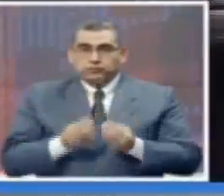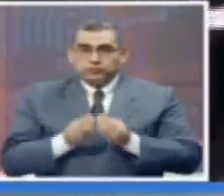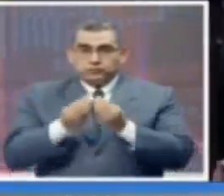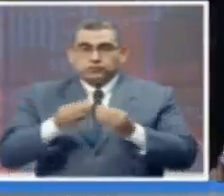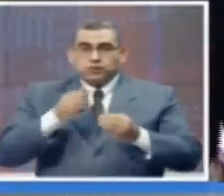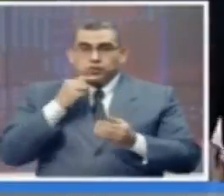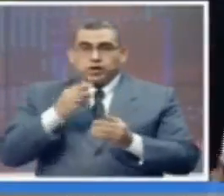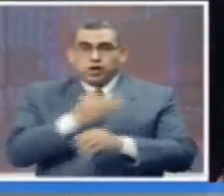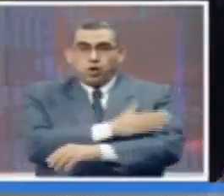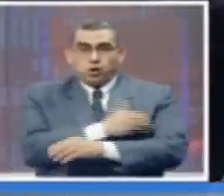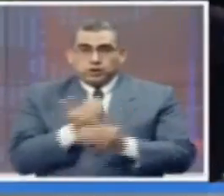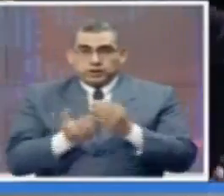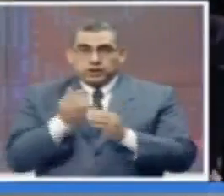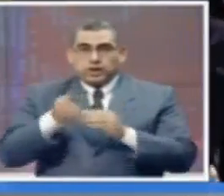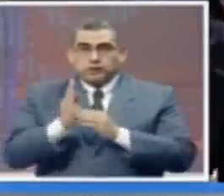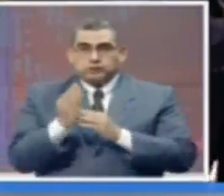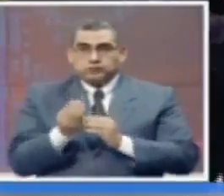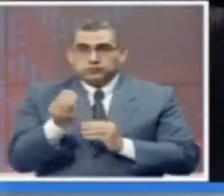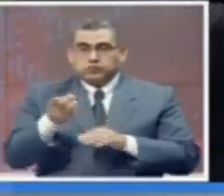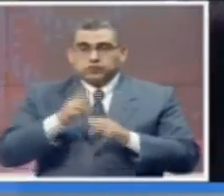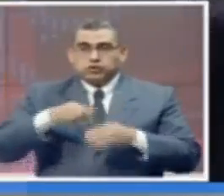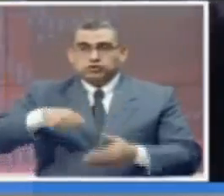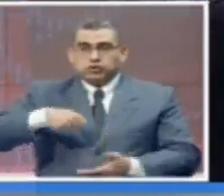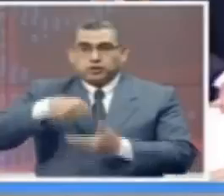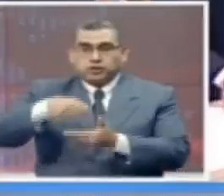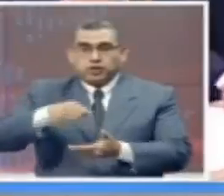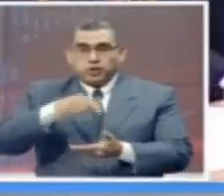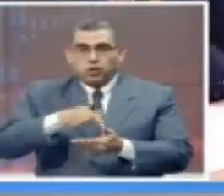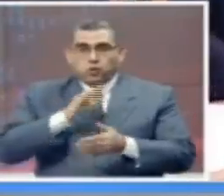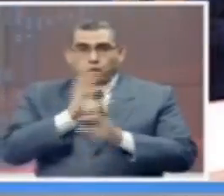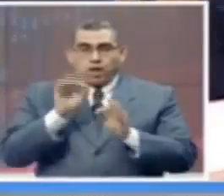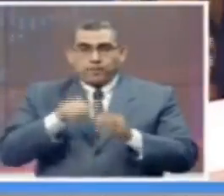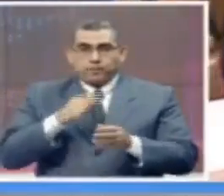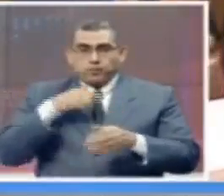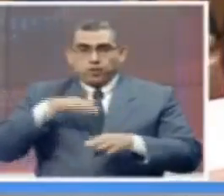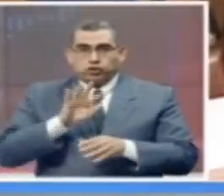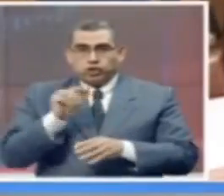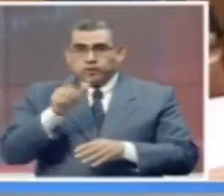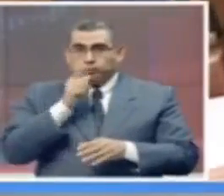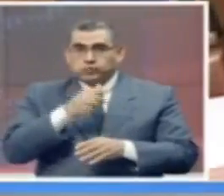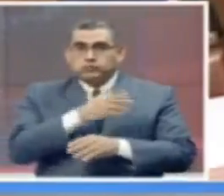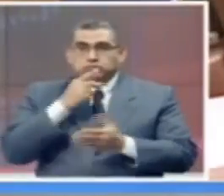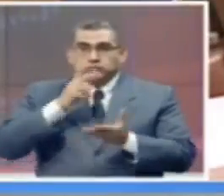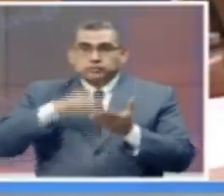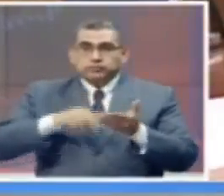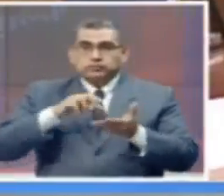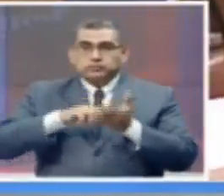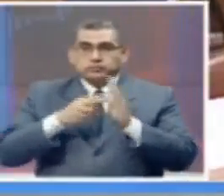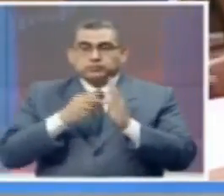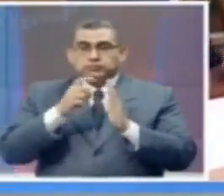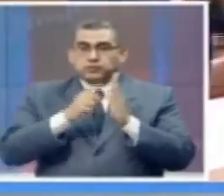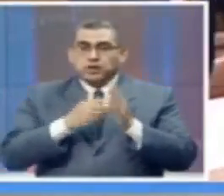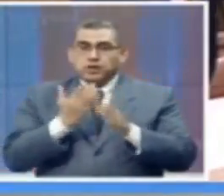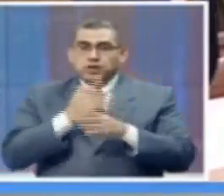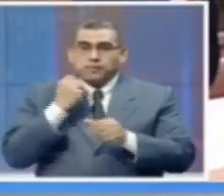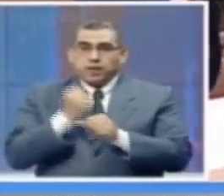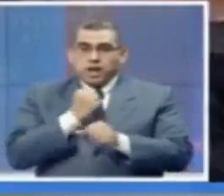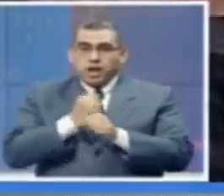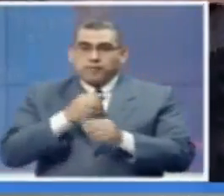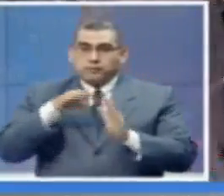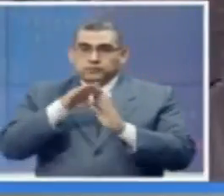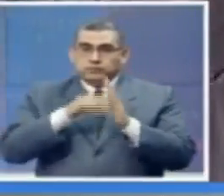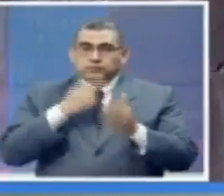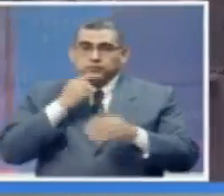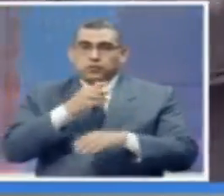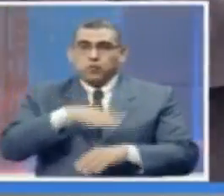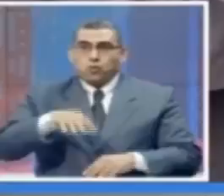النواب الجدد كرنيهات العضوية والحقائب البرلمانية، هذا إلى جانب الإجراءات التي تم اتخاذها لعقد الجلسة الإجرائية لأداء